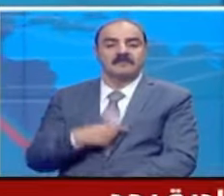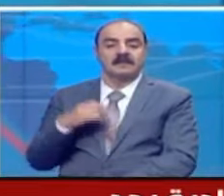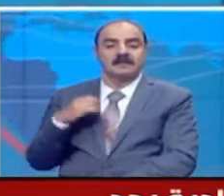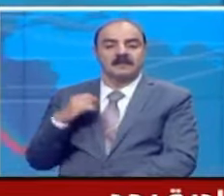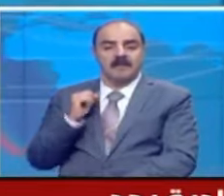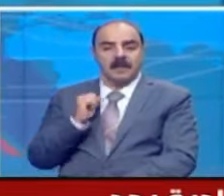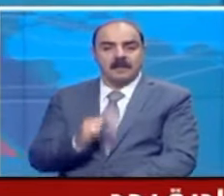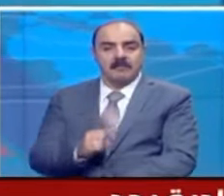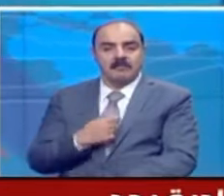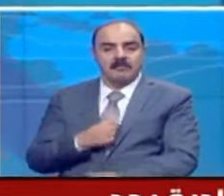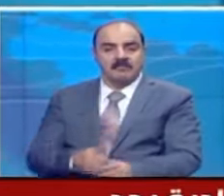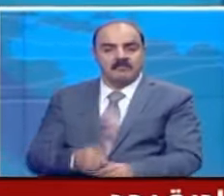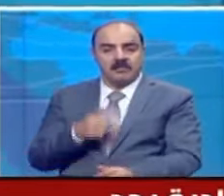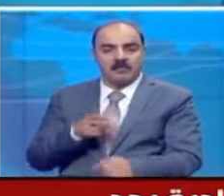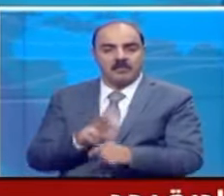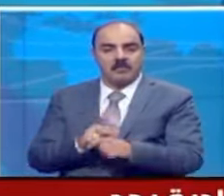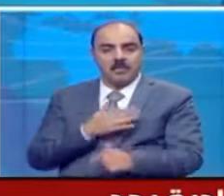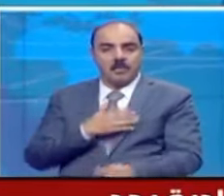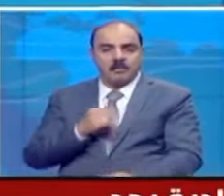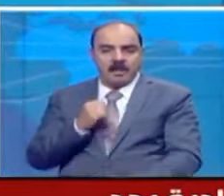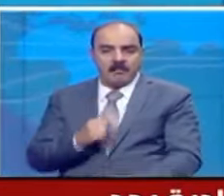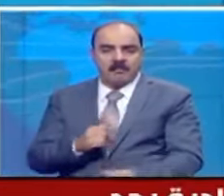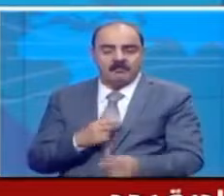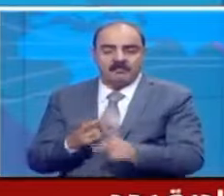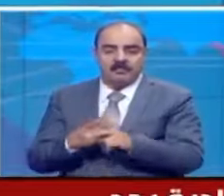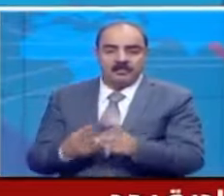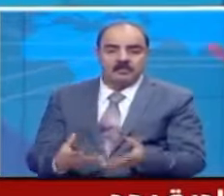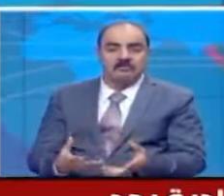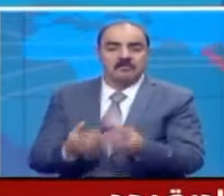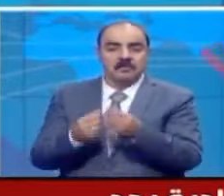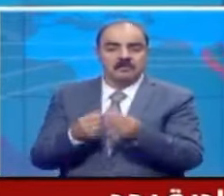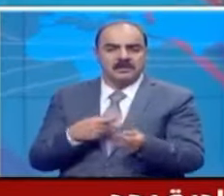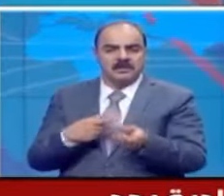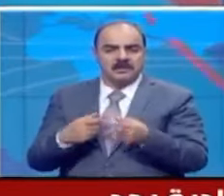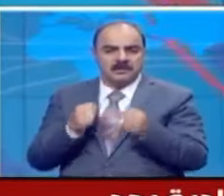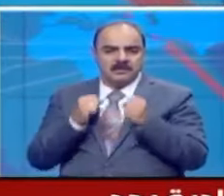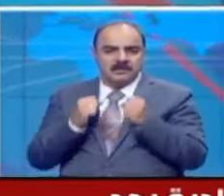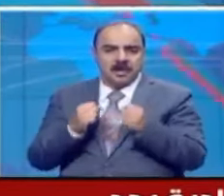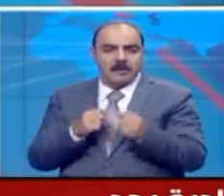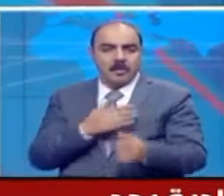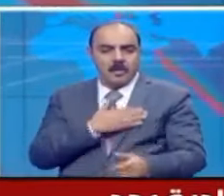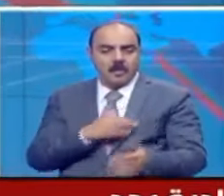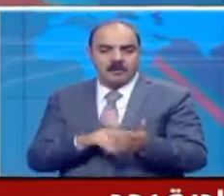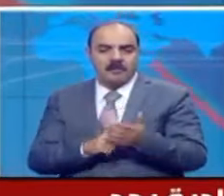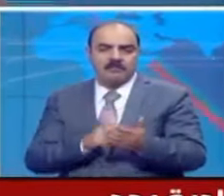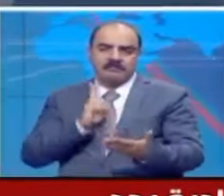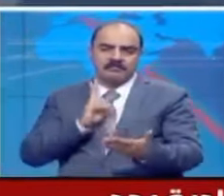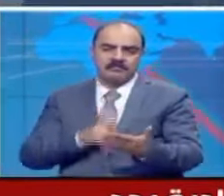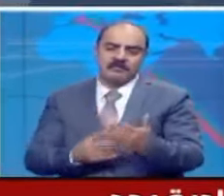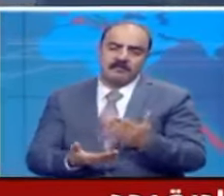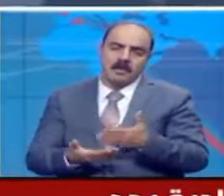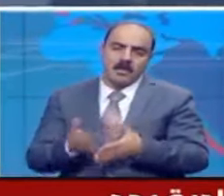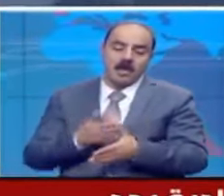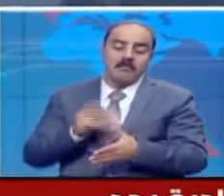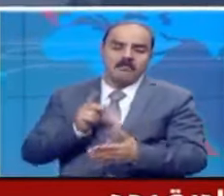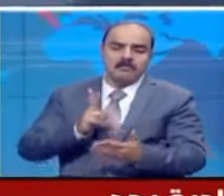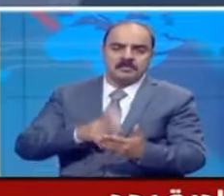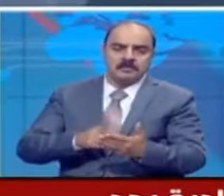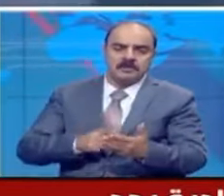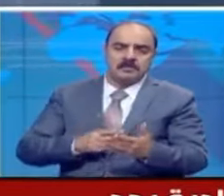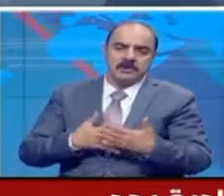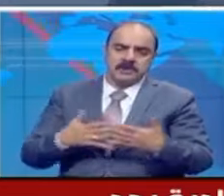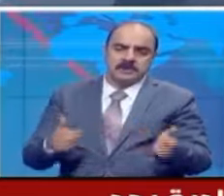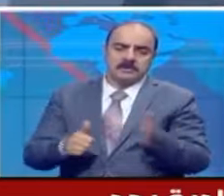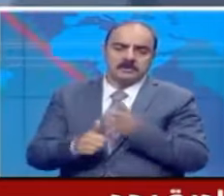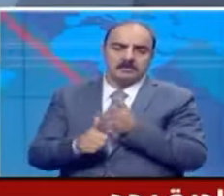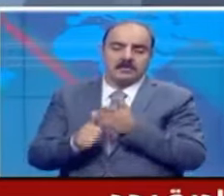أكد الرئيس عبد الفتاح السيسي أنه انطلاقا من واجب الدولة لدعم المواطن في ظل الظروف الراهنة، فقد وجه الحكومة باتخاذ